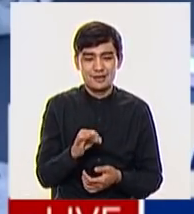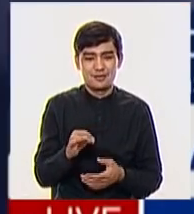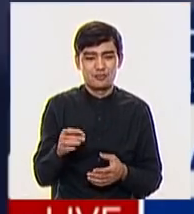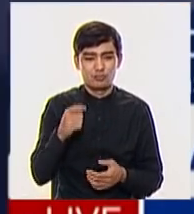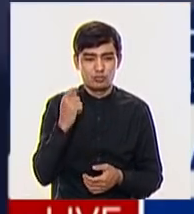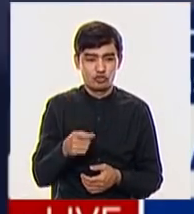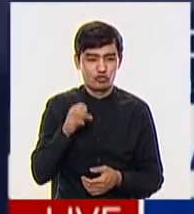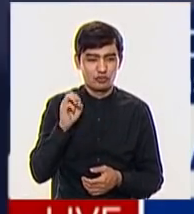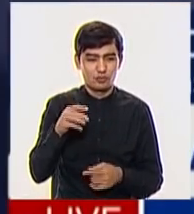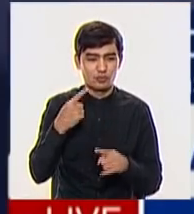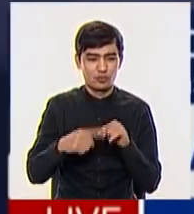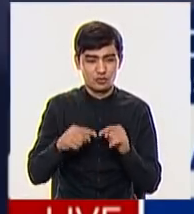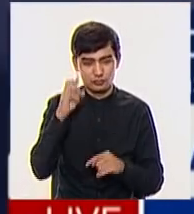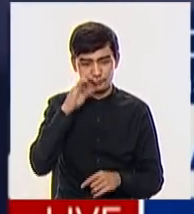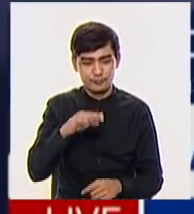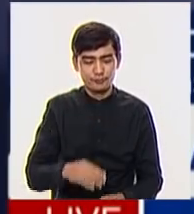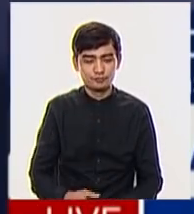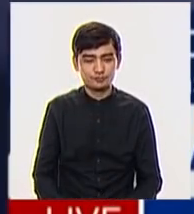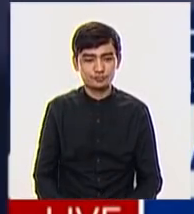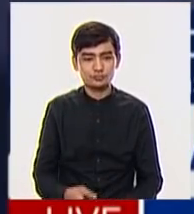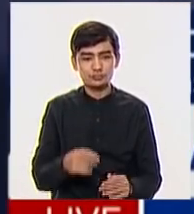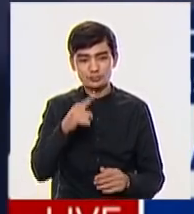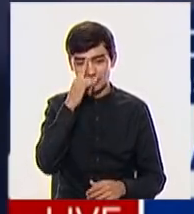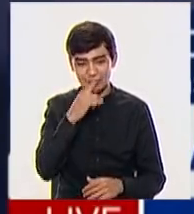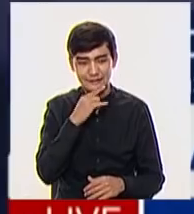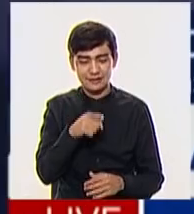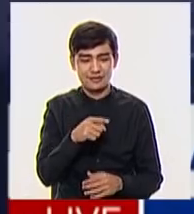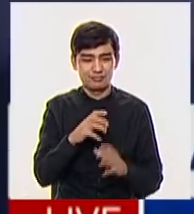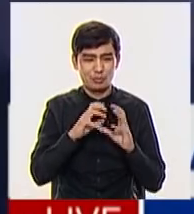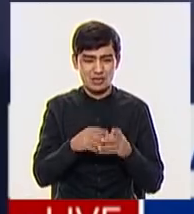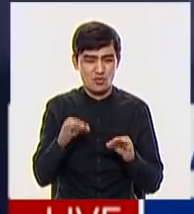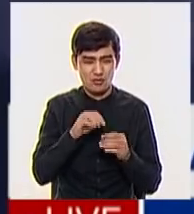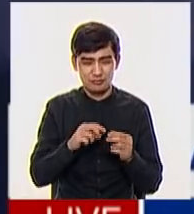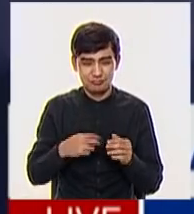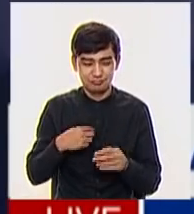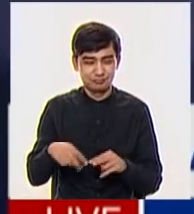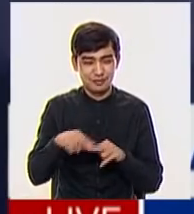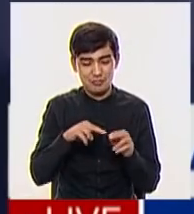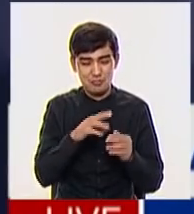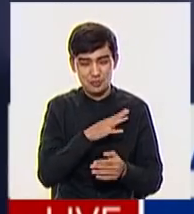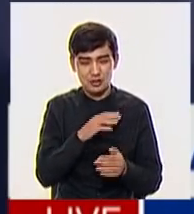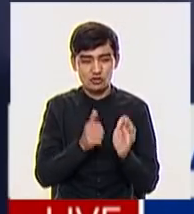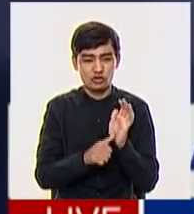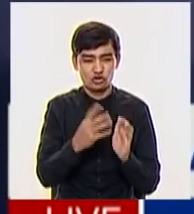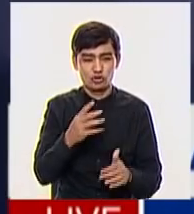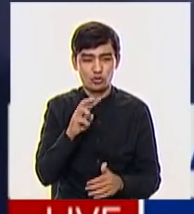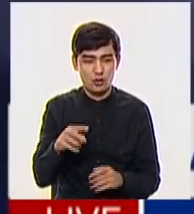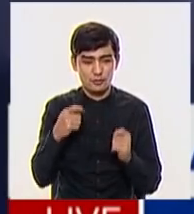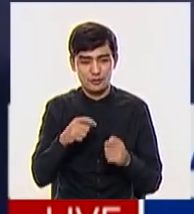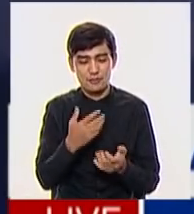арзан дейді. $64 за баррель. Қазақстан әлемдік нарықта мұнайдың баррелін $64 сатады. Теңгемен